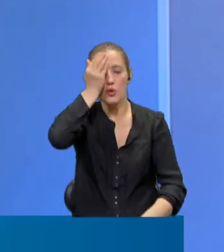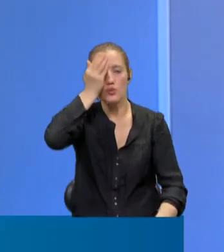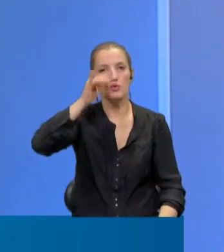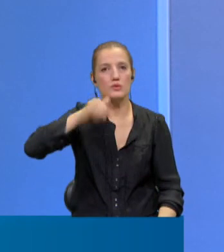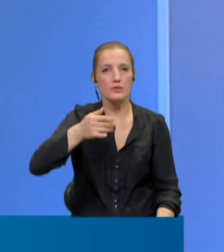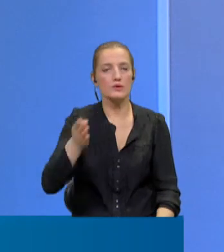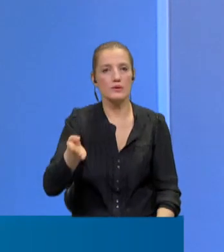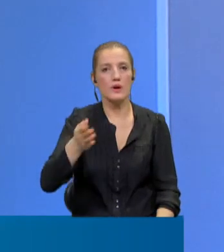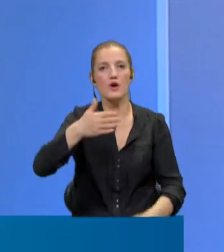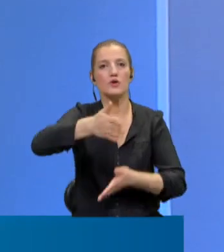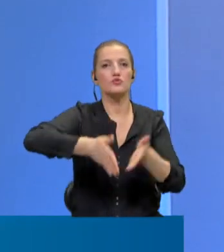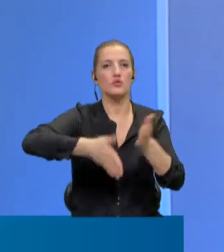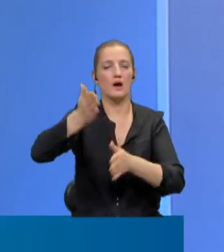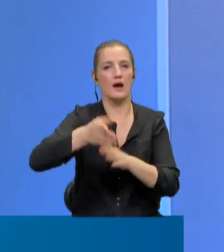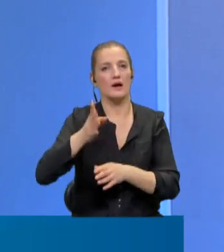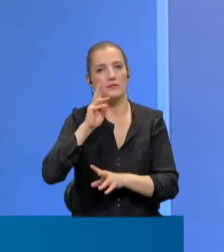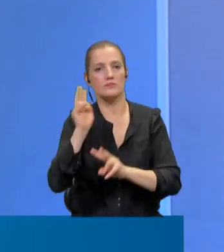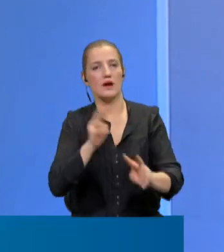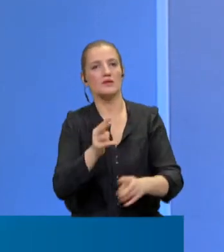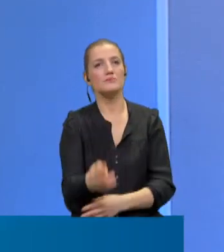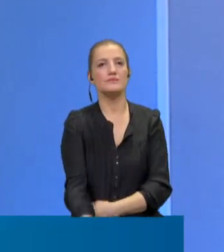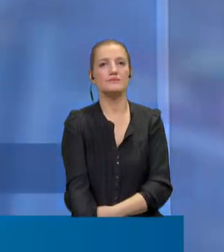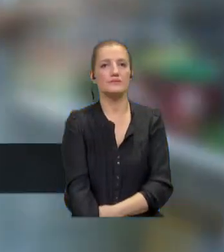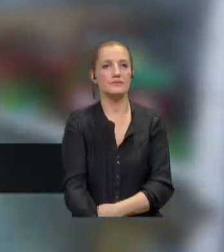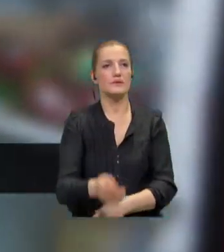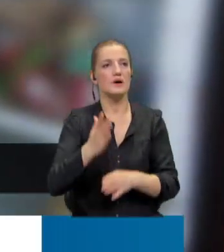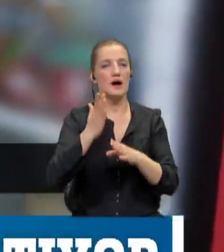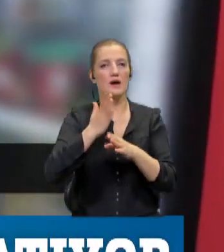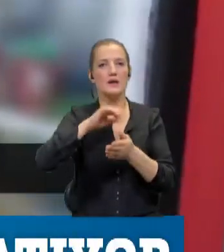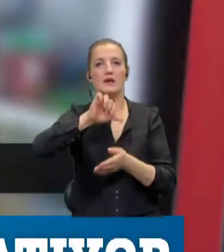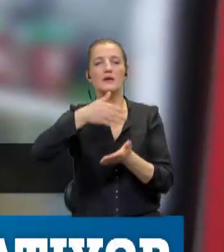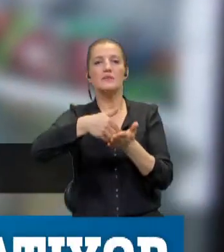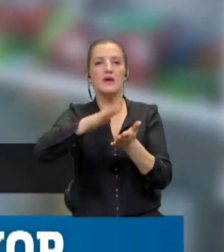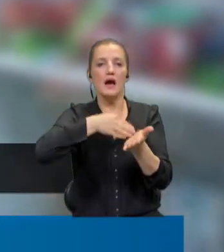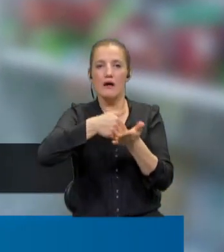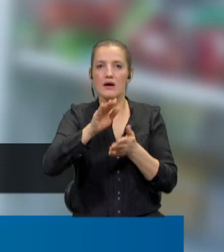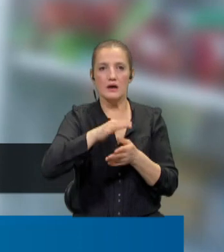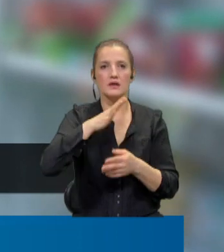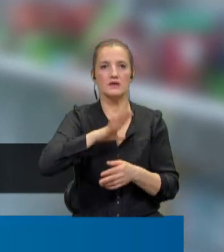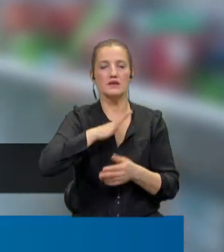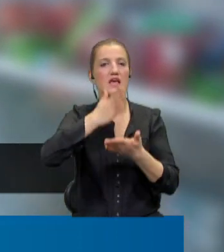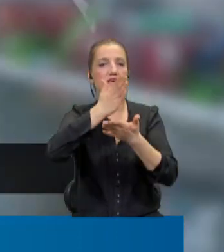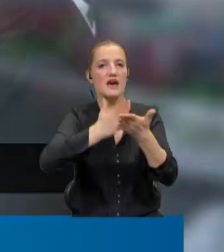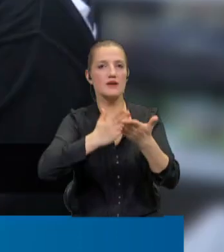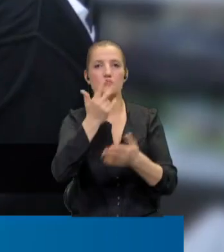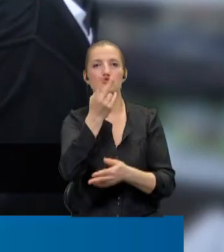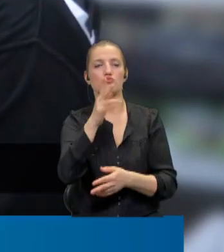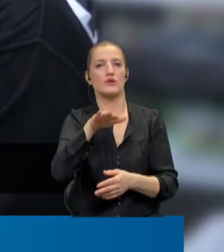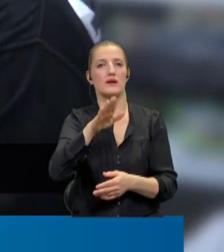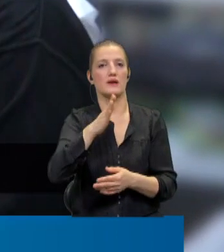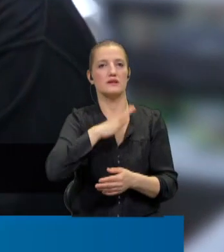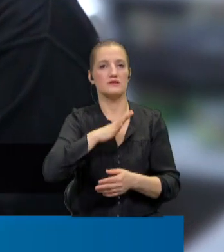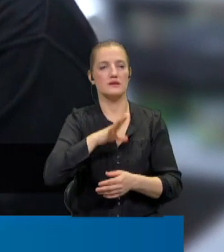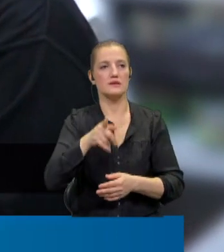yoksulluğun sokağa yansımasız bazların ya istediği zaman seni yarım aldığımız için biraz